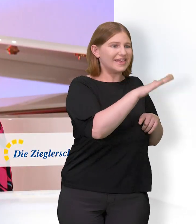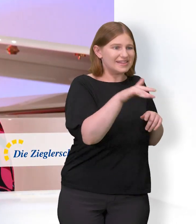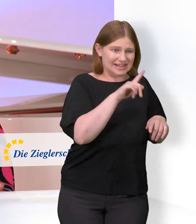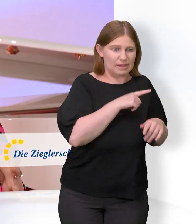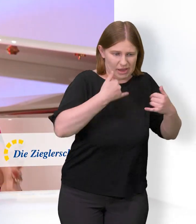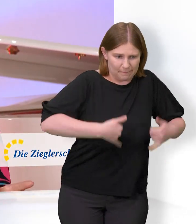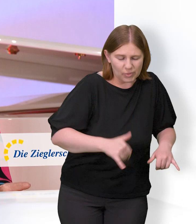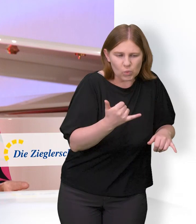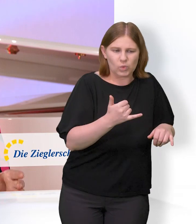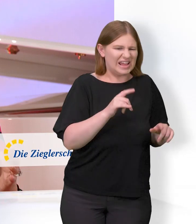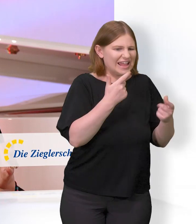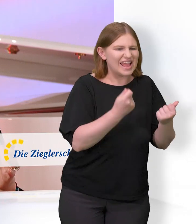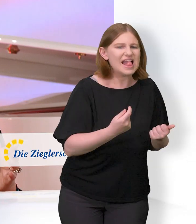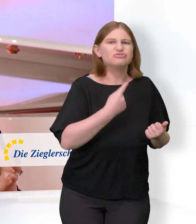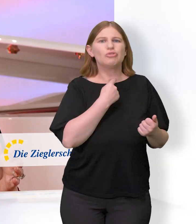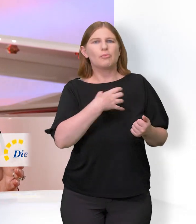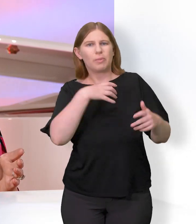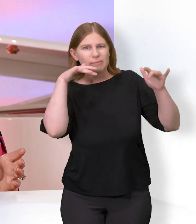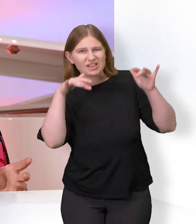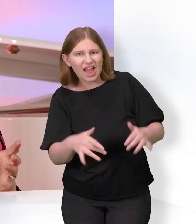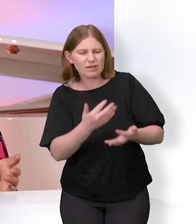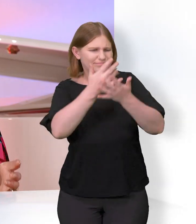alles. Und